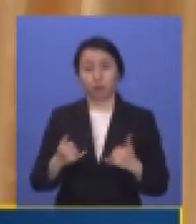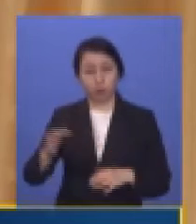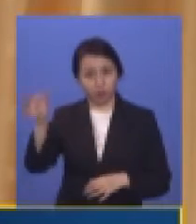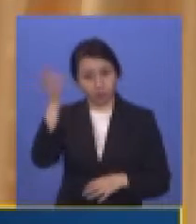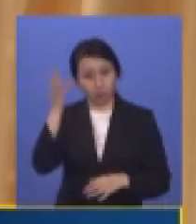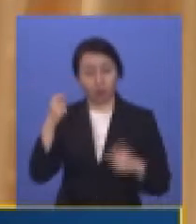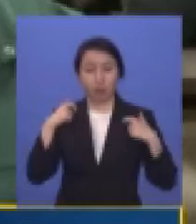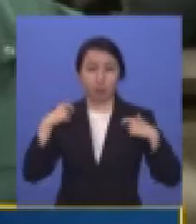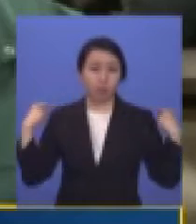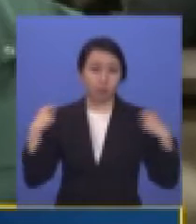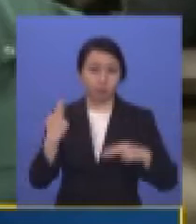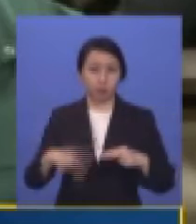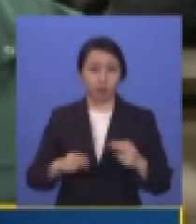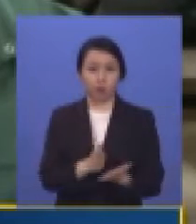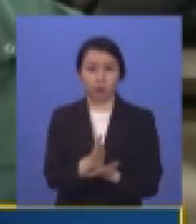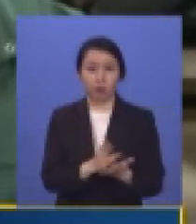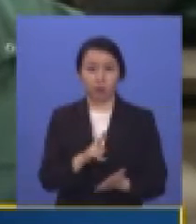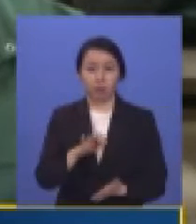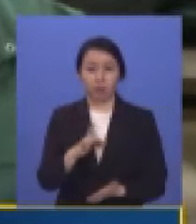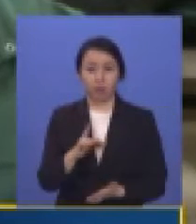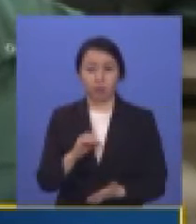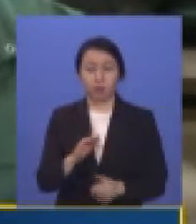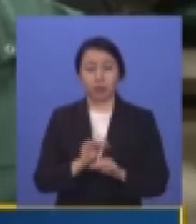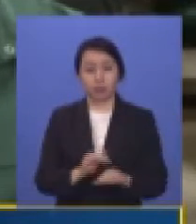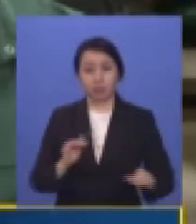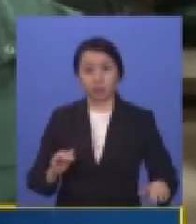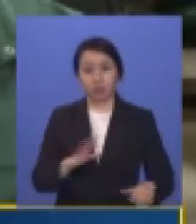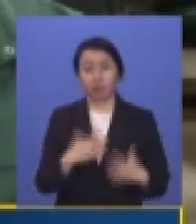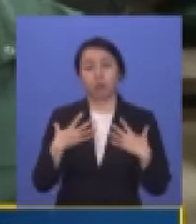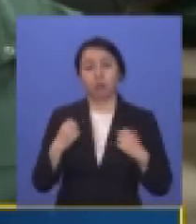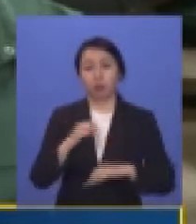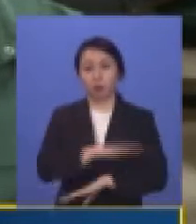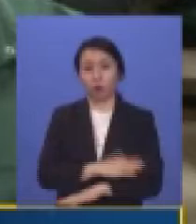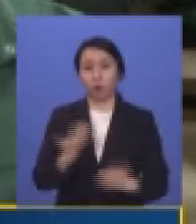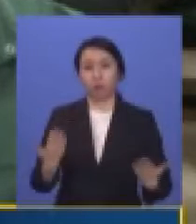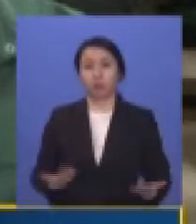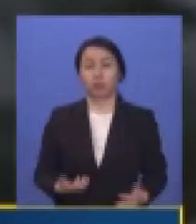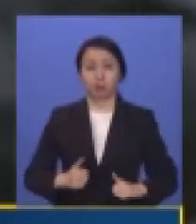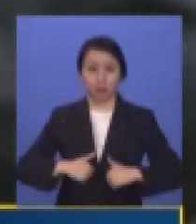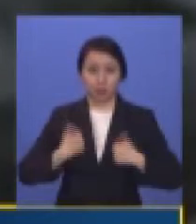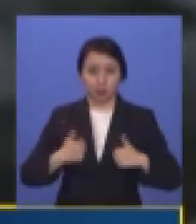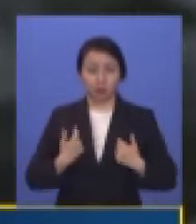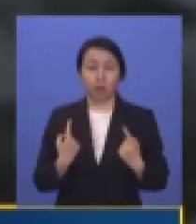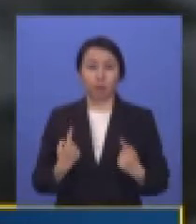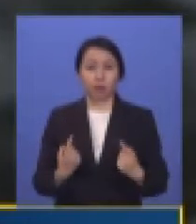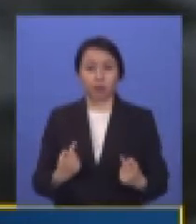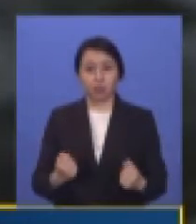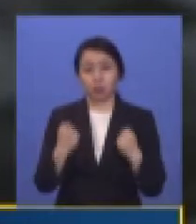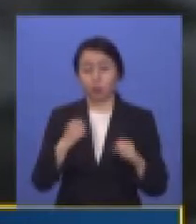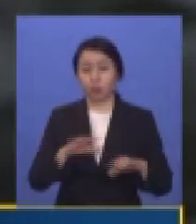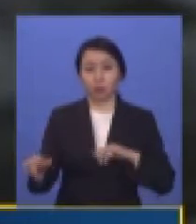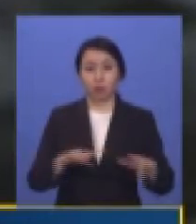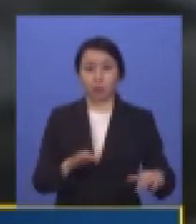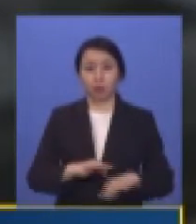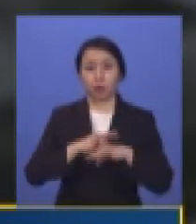памяти полковника таможенной службы Кайсара Мальгаждарова. Он с детства придерживался здорового образа жизни и старался популяризировать спорт.